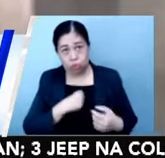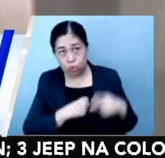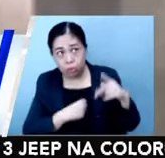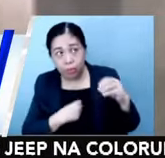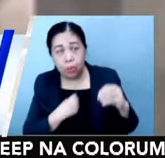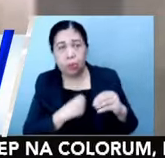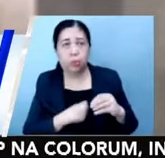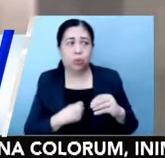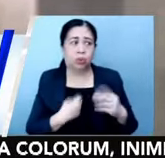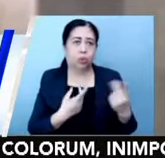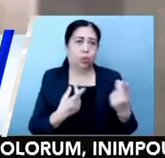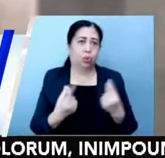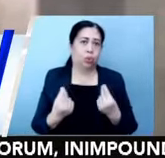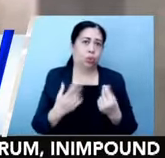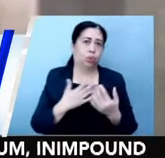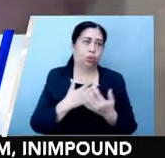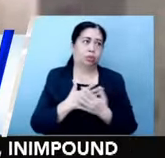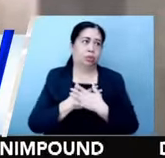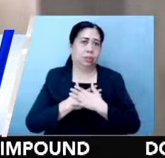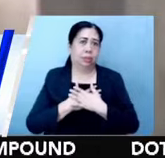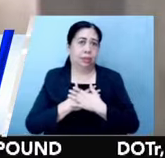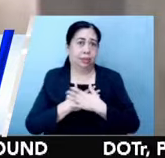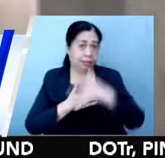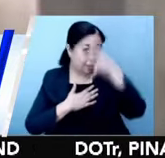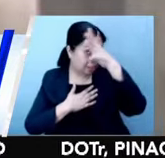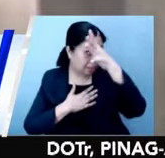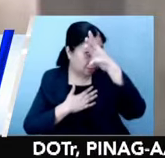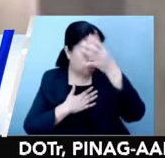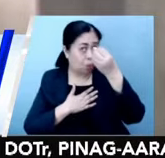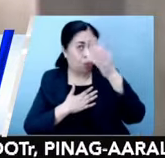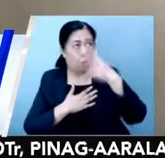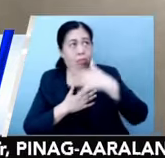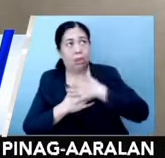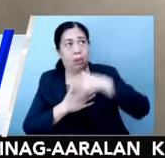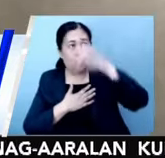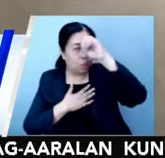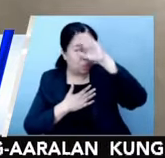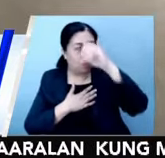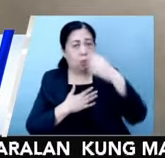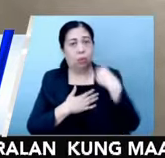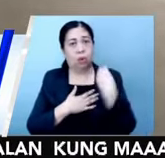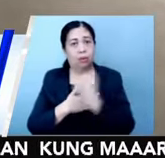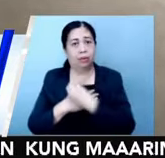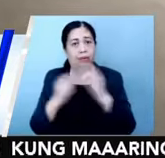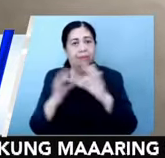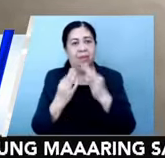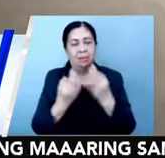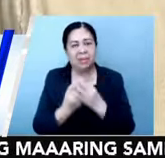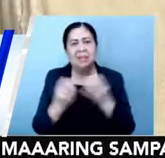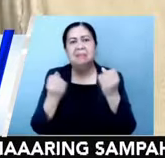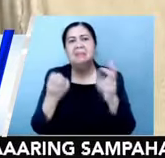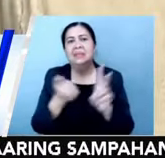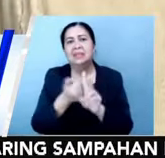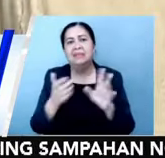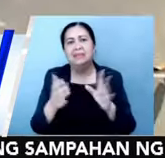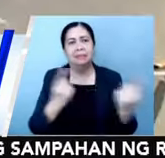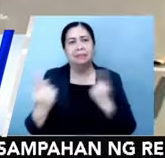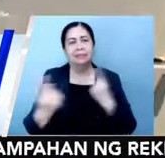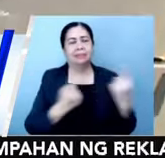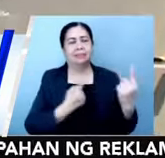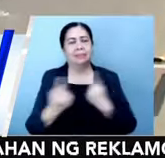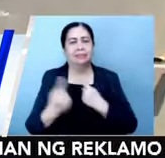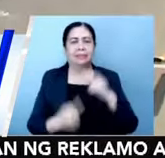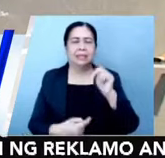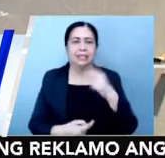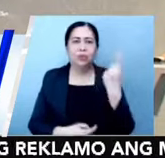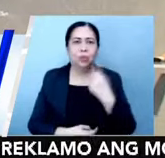ng tatay ko o ng lolo ko o ng pamilya namin. Maraming biktima ang lumapit sa amin. Kailangan lang namin na